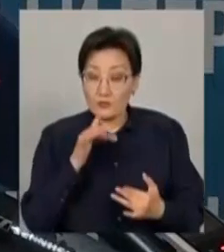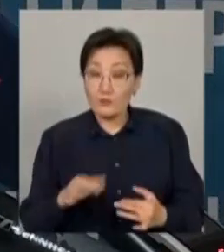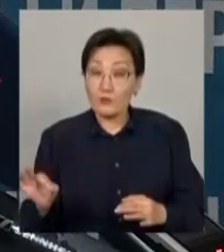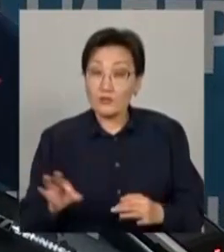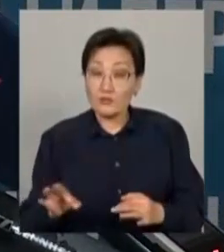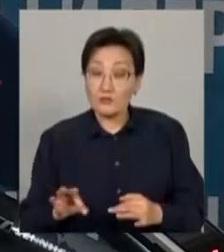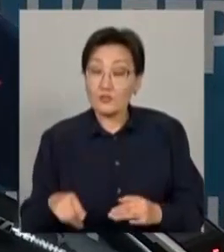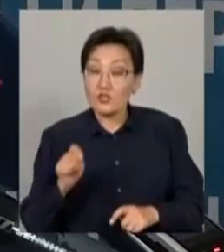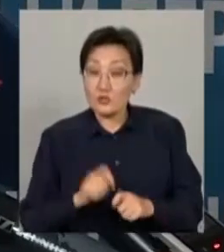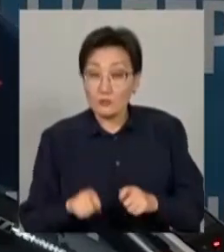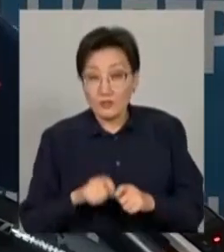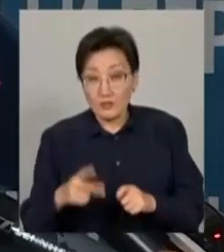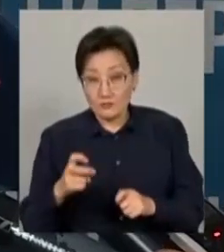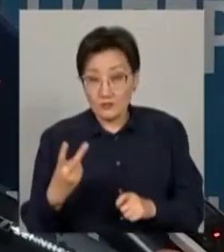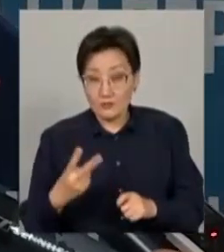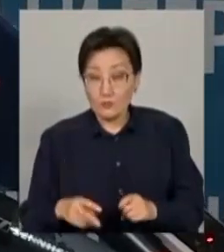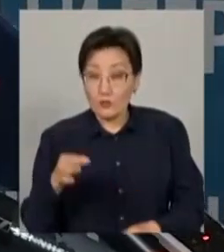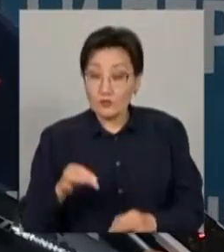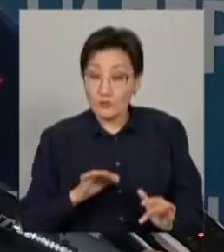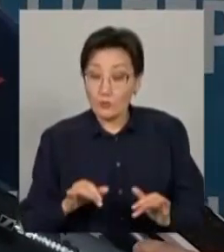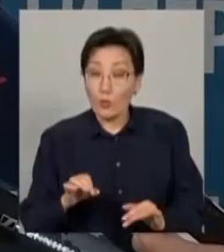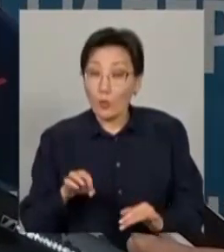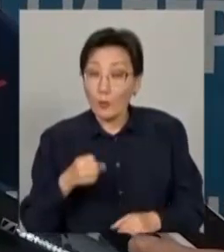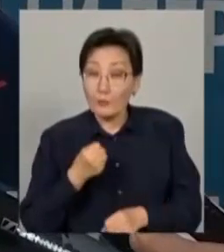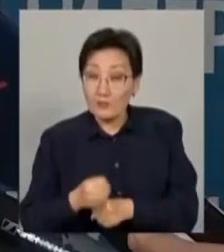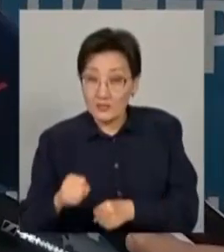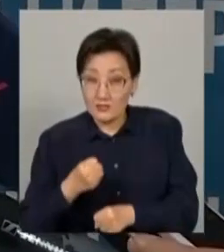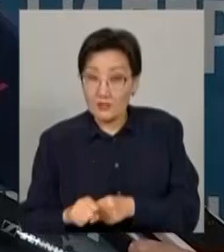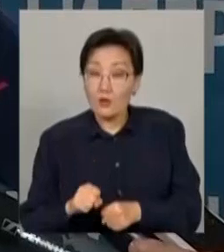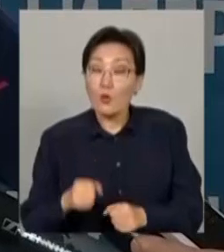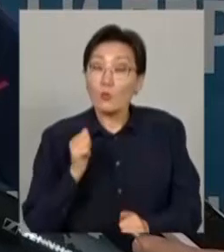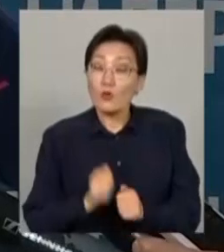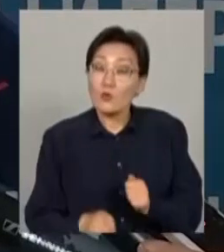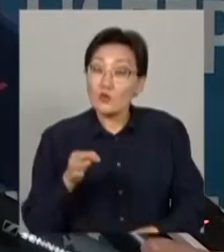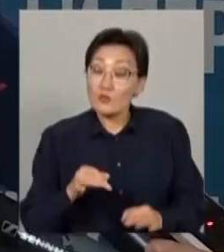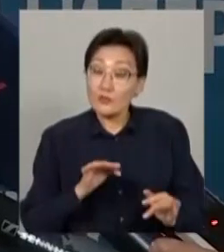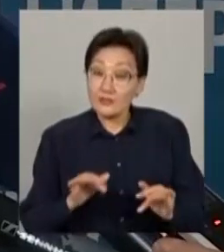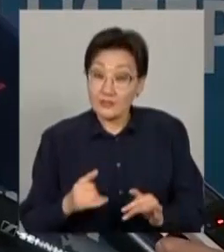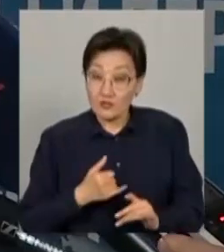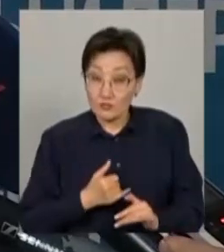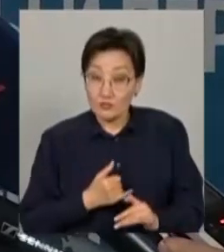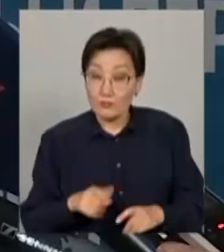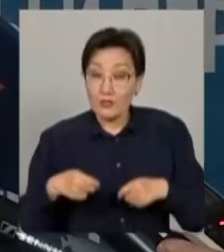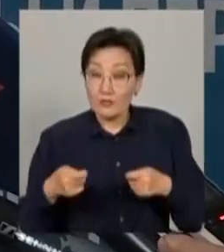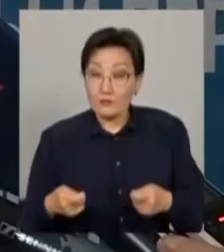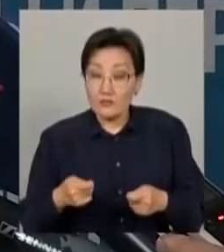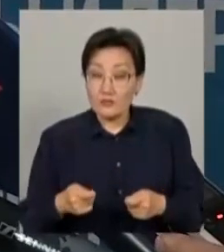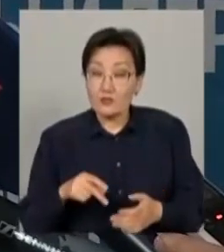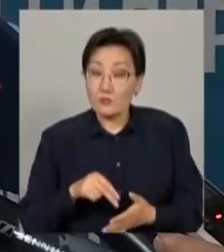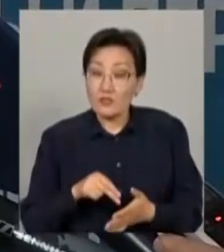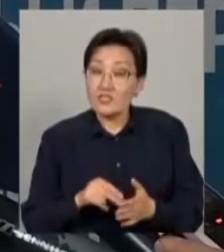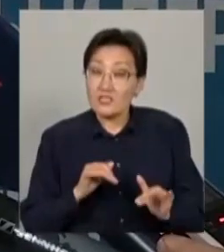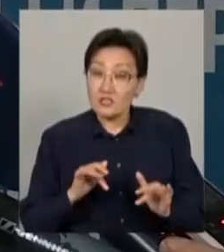сейчас расследуем 220 уголовных дел о пытках. По каждому уголовному делу у нас дается принципиальная оценка